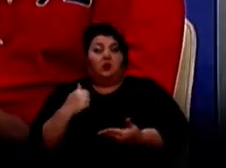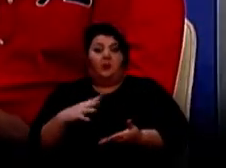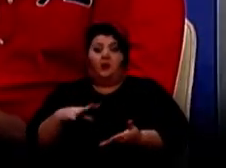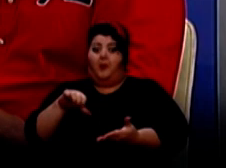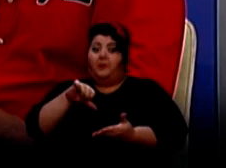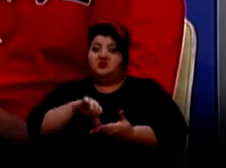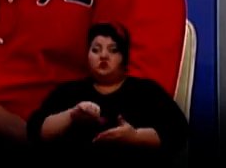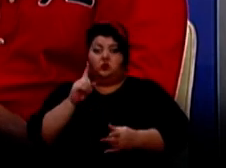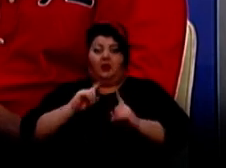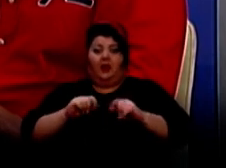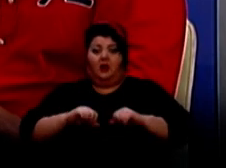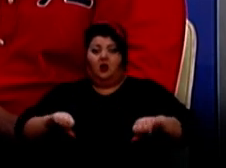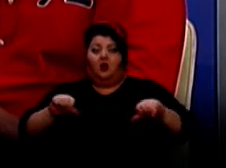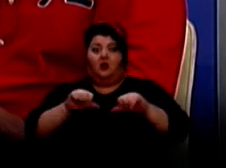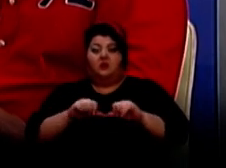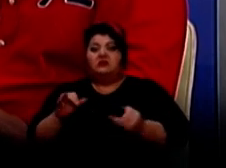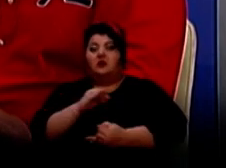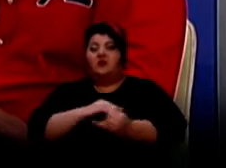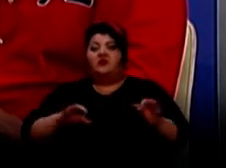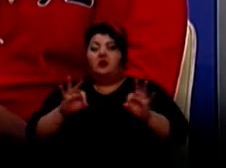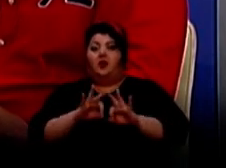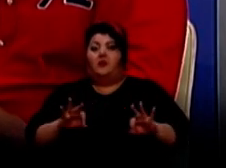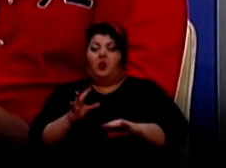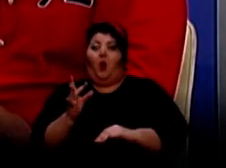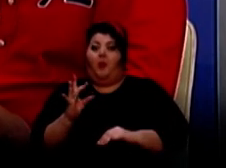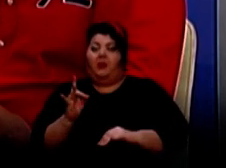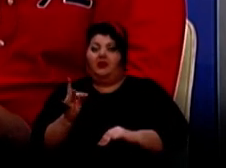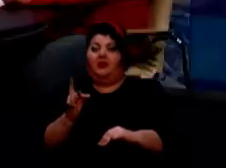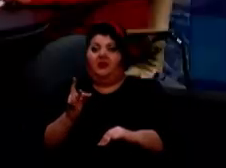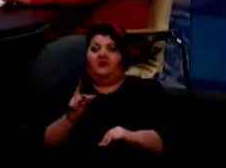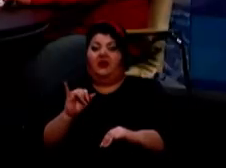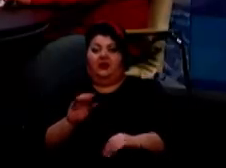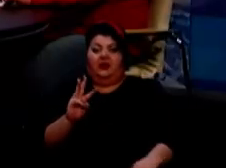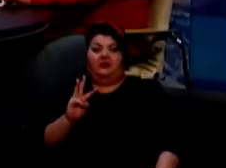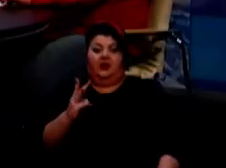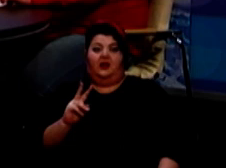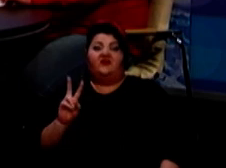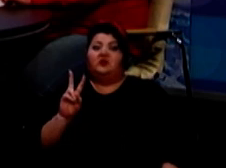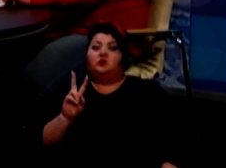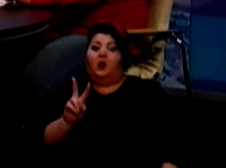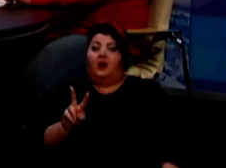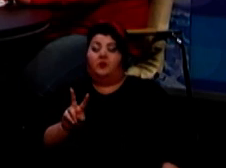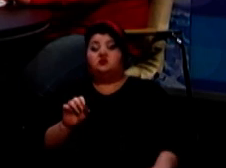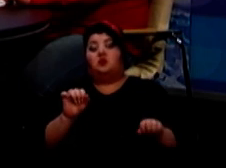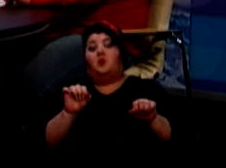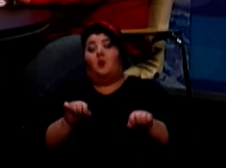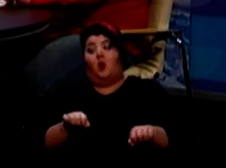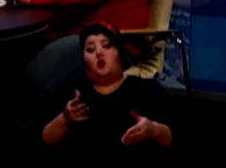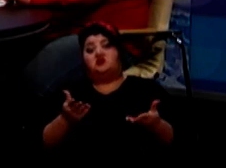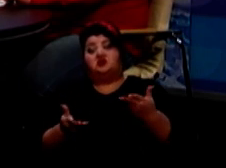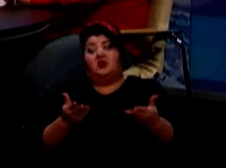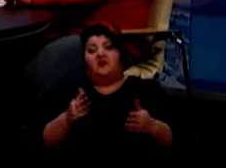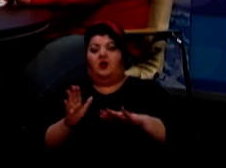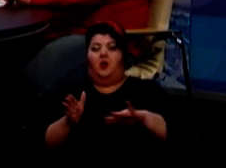на комісії, розмова йшла про 5 гривень. Про 5, і 3 про 5 гривень і 3 гривні тролейбус. Угу. Можливо,